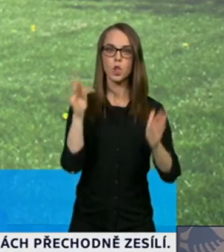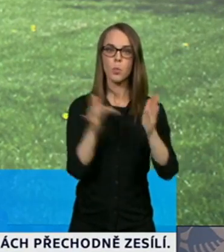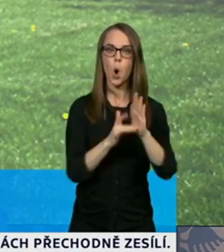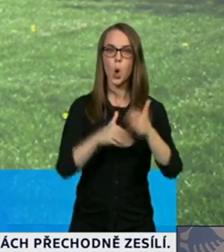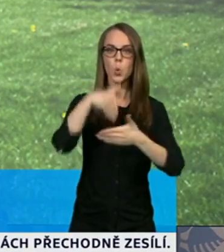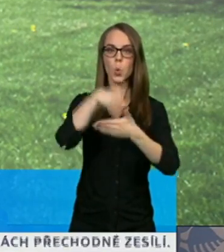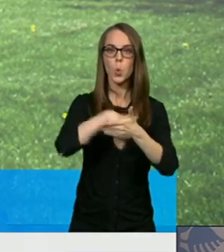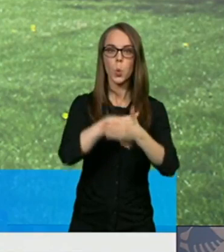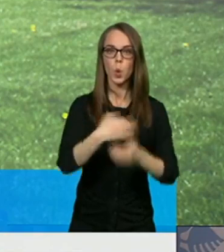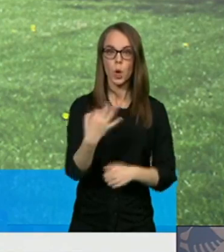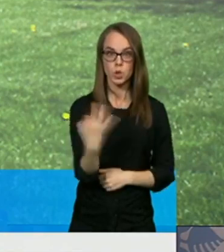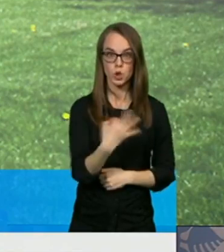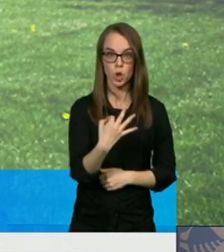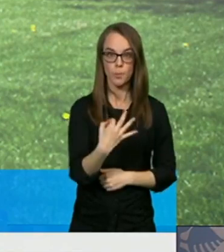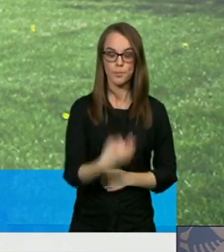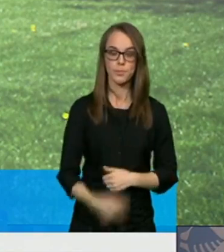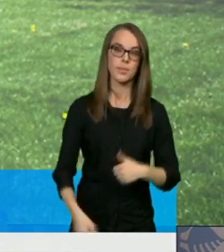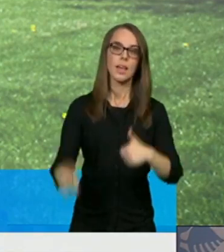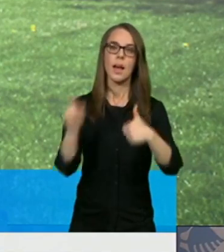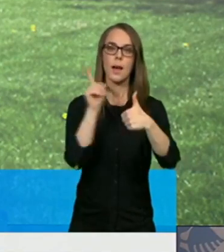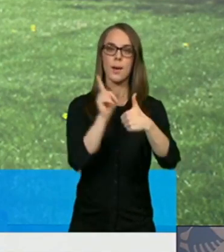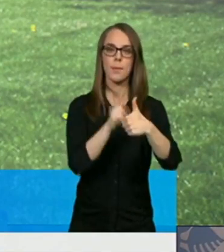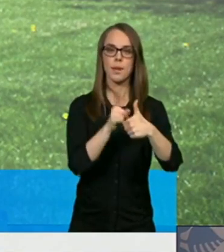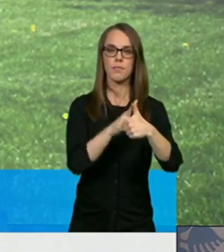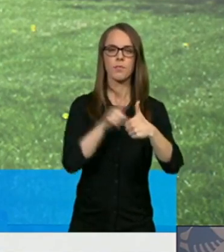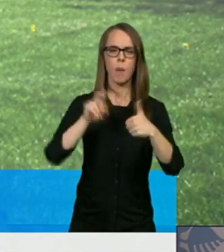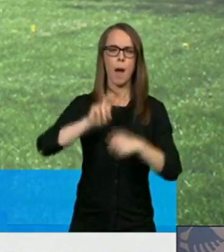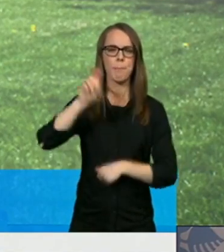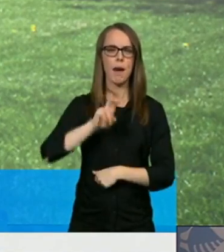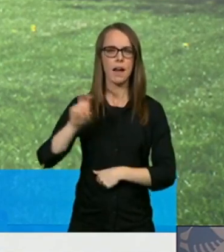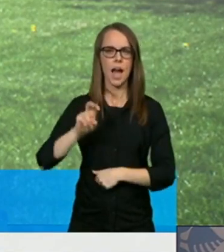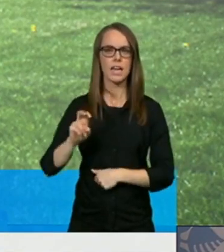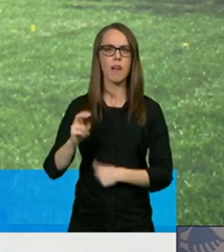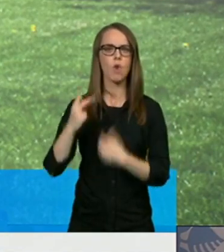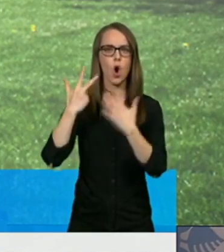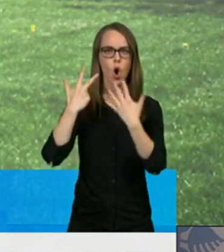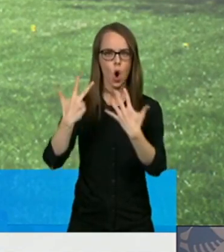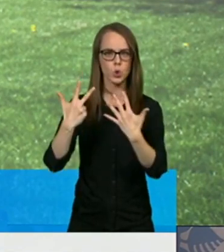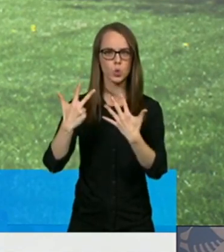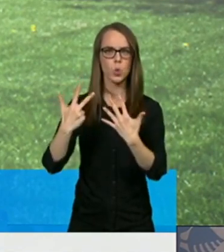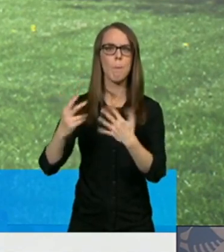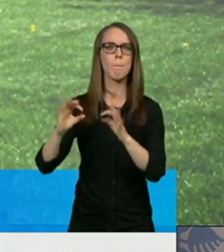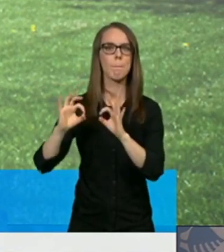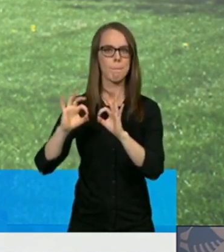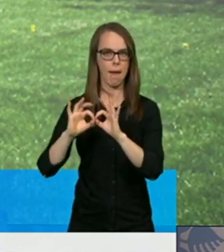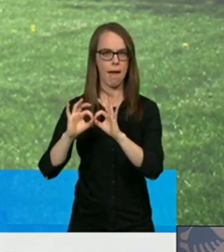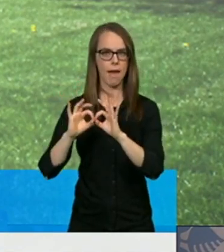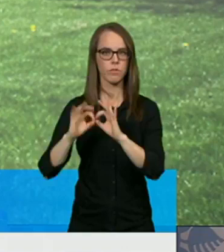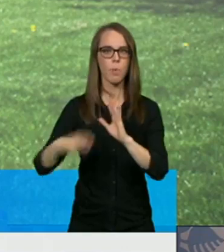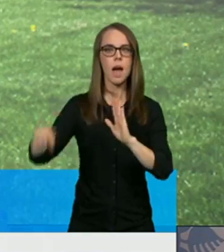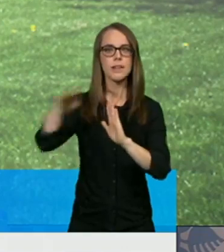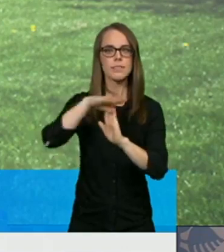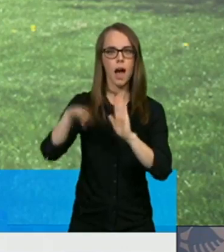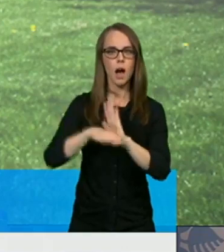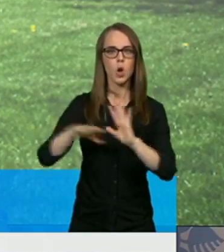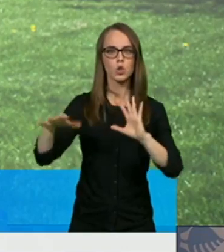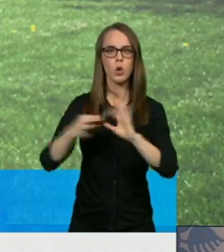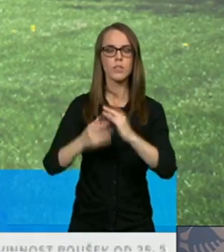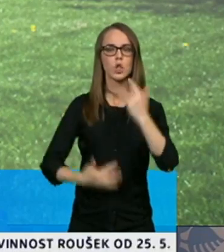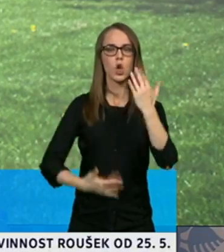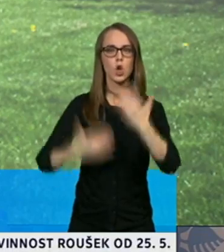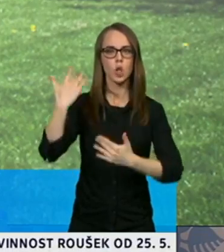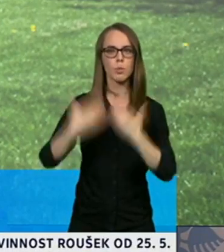se vlastně ustanovení paragrafu 8b zákona o rozpočtových pravidlech, či